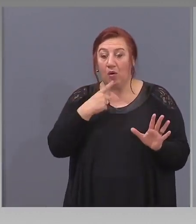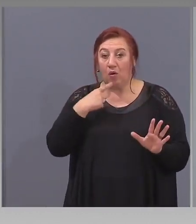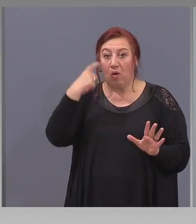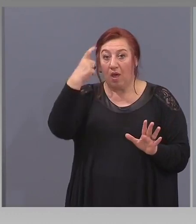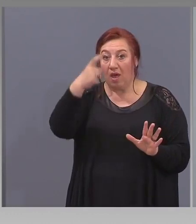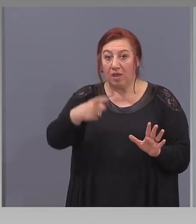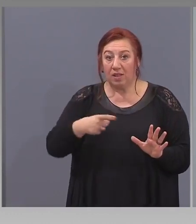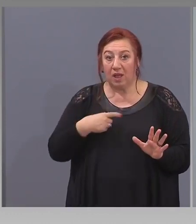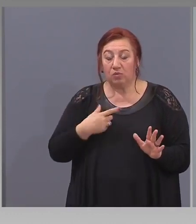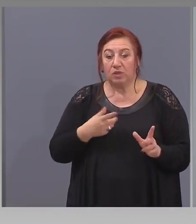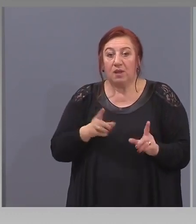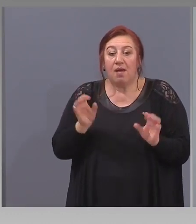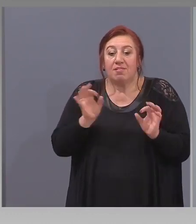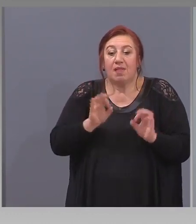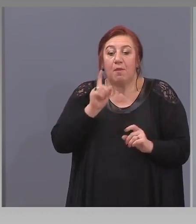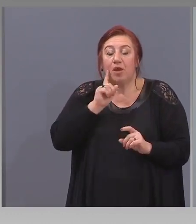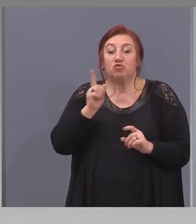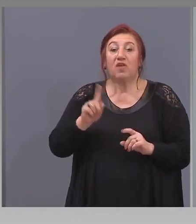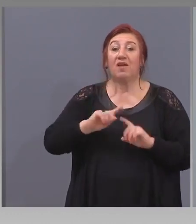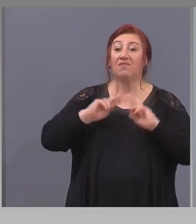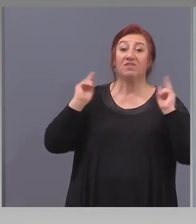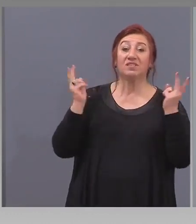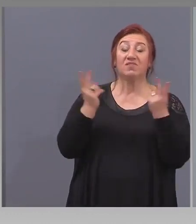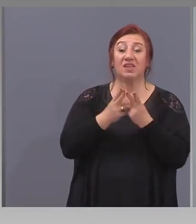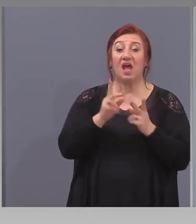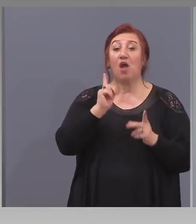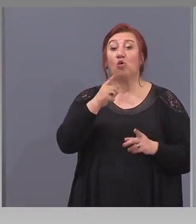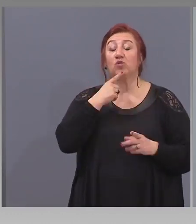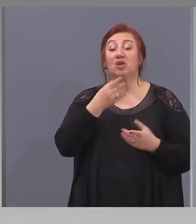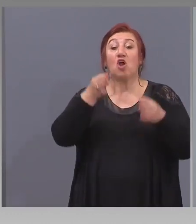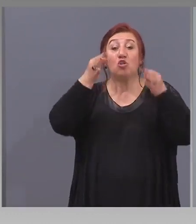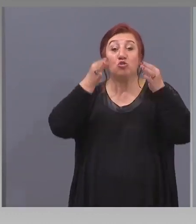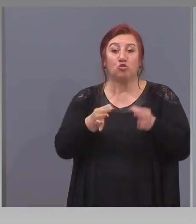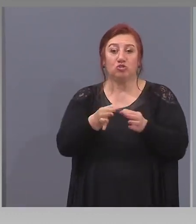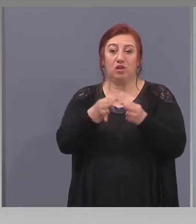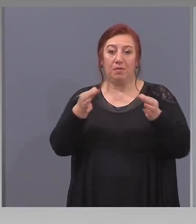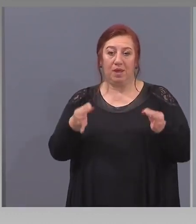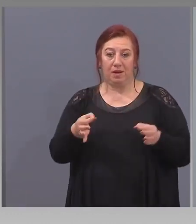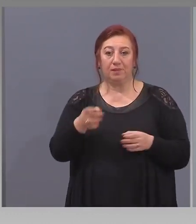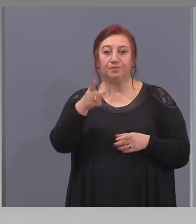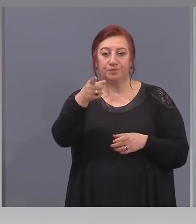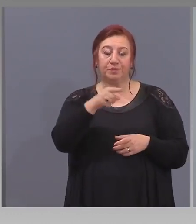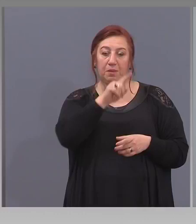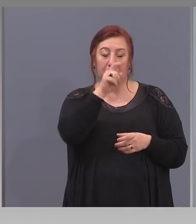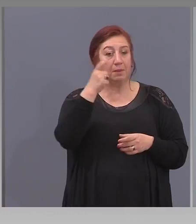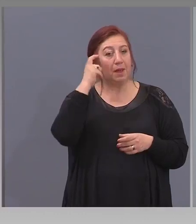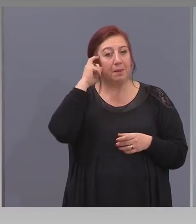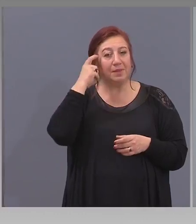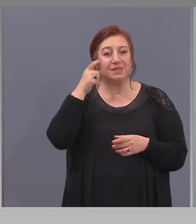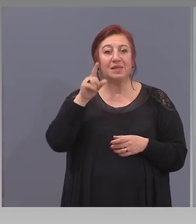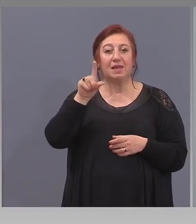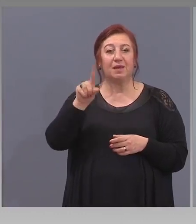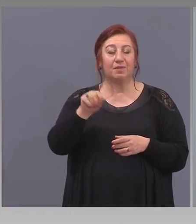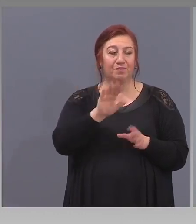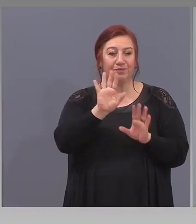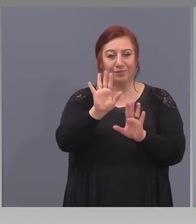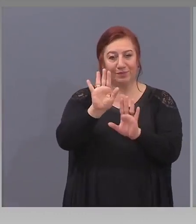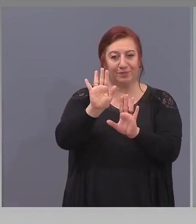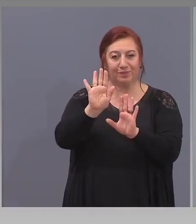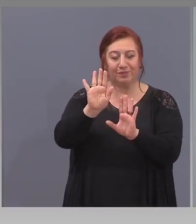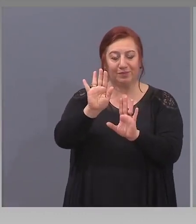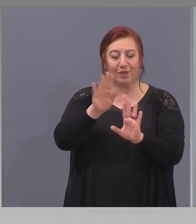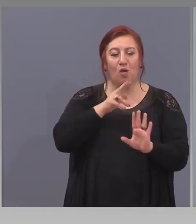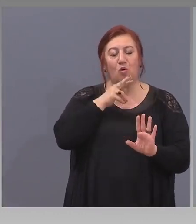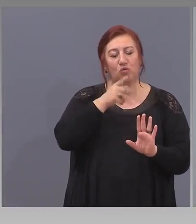Надали в света има някой, който да каже кога да е мярката. И още нещо. Мисли ли се и пенсионерите да не ходят... Виж, само... Да.